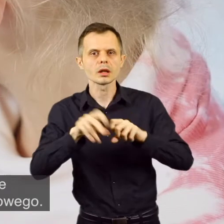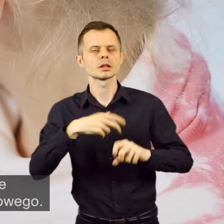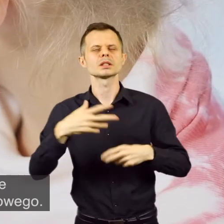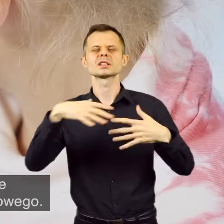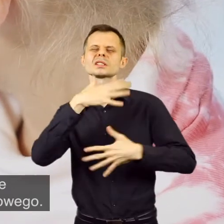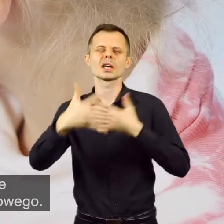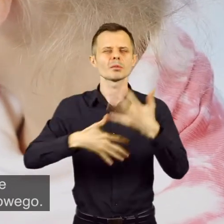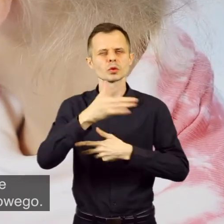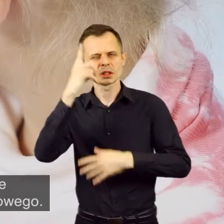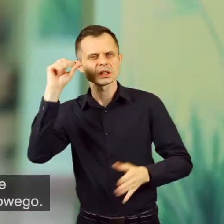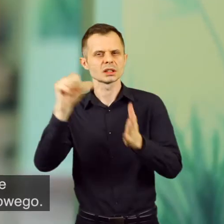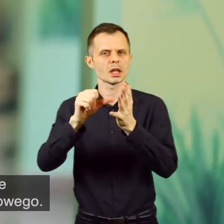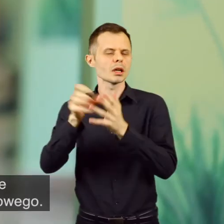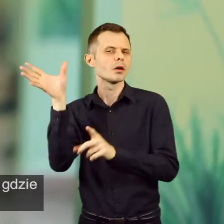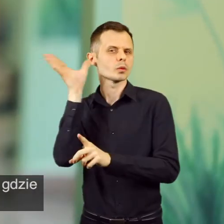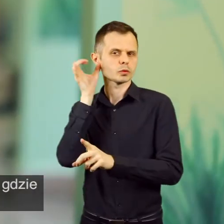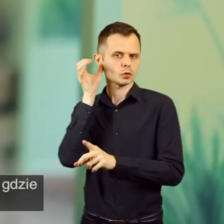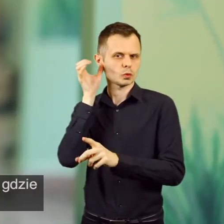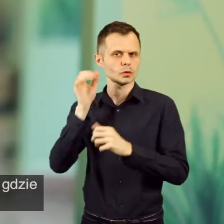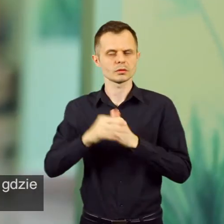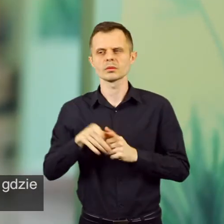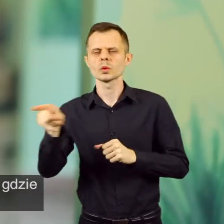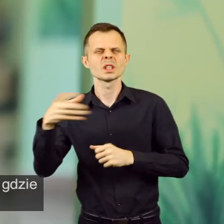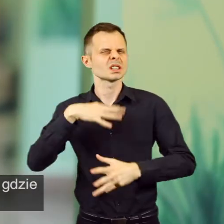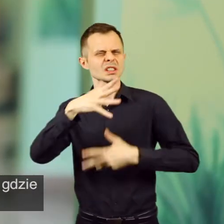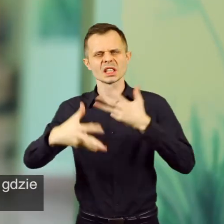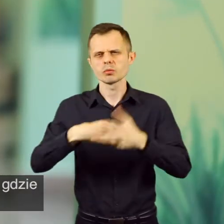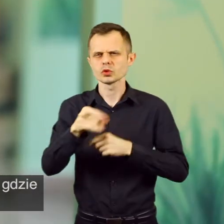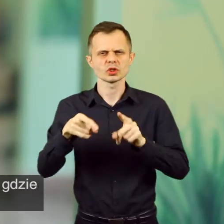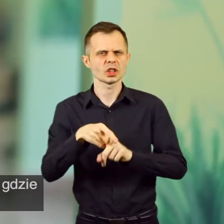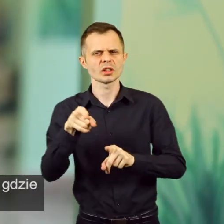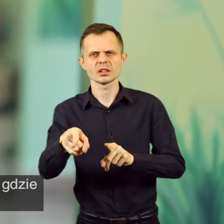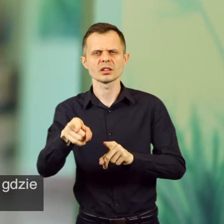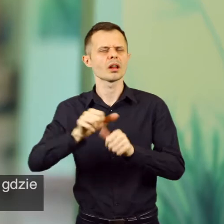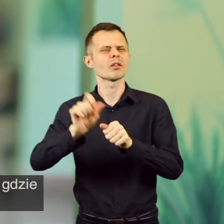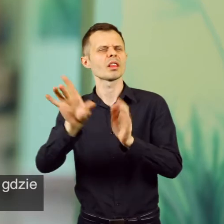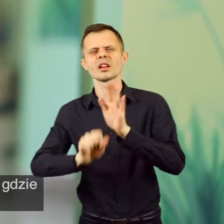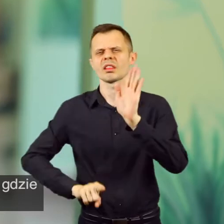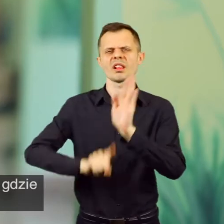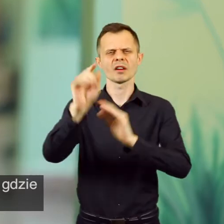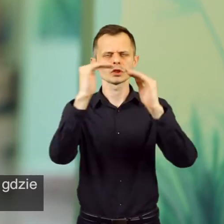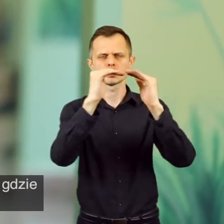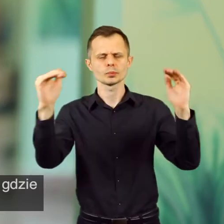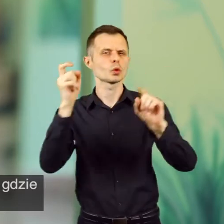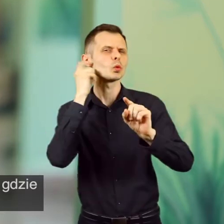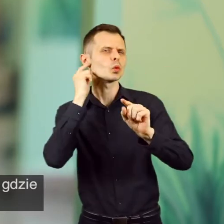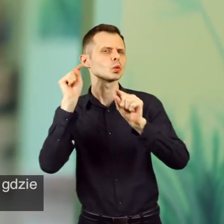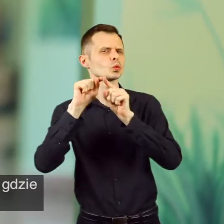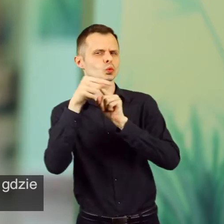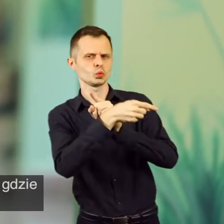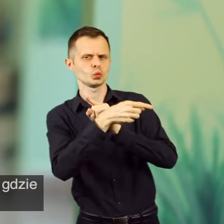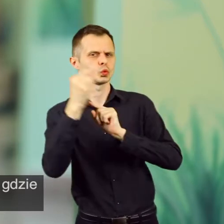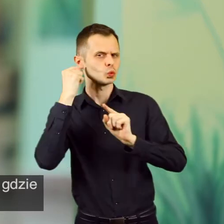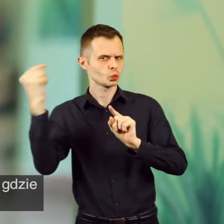centralnego przetwarzania słuchowego. To są zaburzenia, które występują na najwyższym poziomie drogi słuchowej,